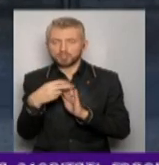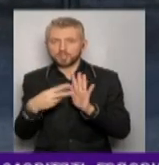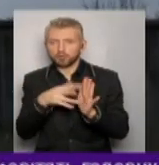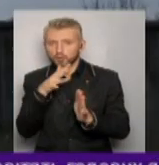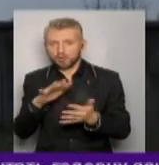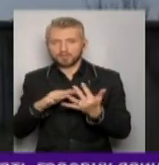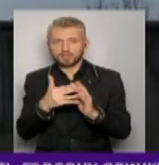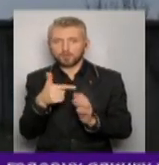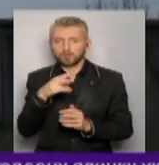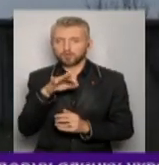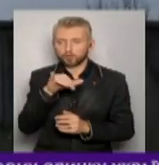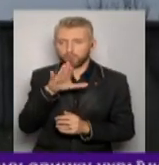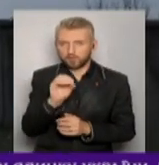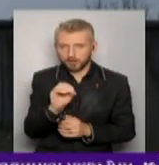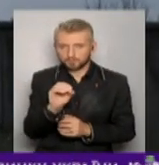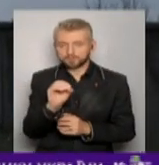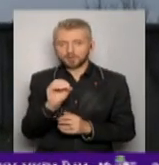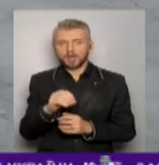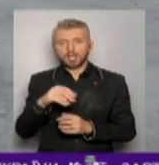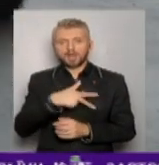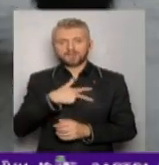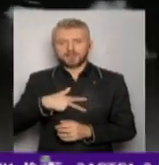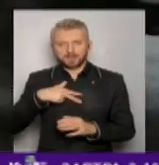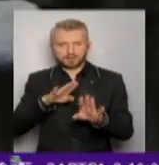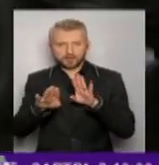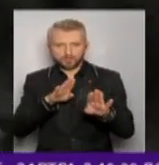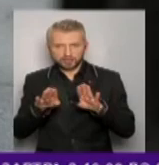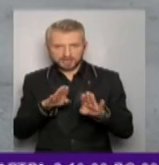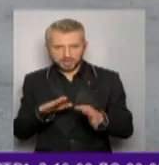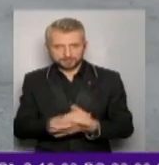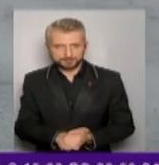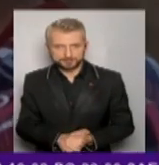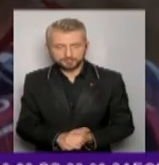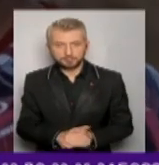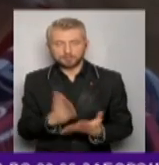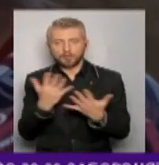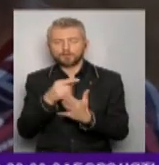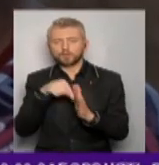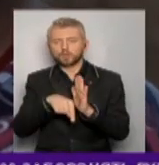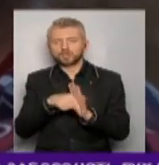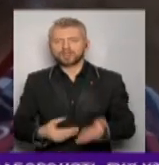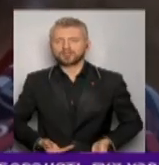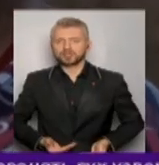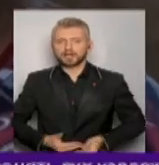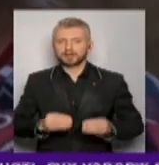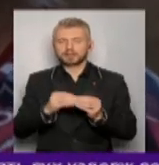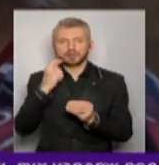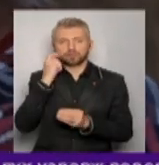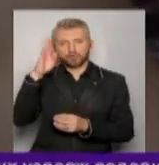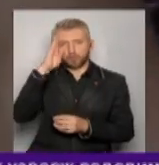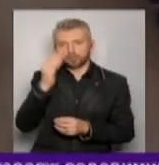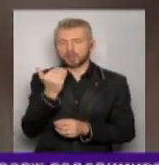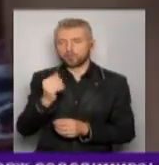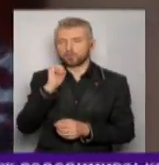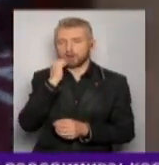селі Гнутове на Донеччині Данське режисер Саймон Лерінг Вілмонт. У сюжеті – життя 10-річного хлопчика та його